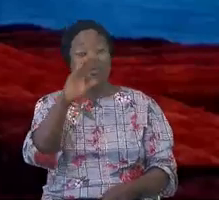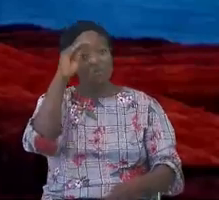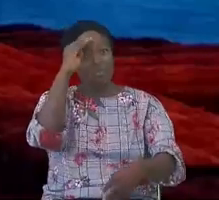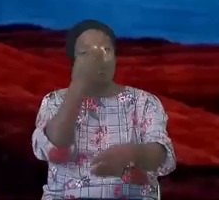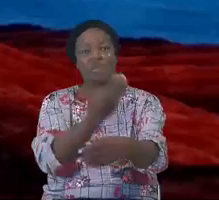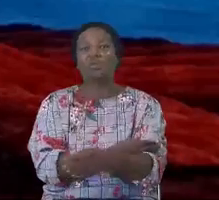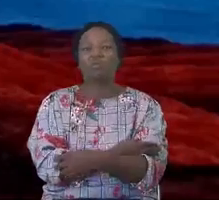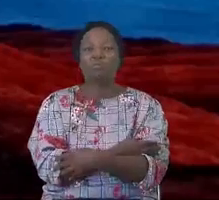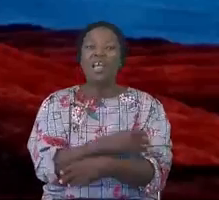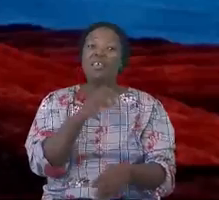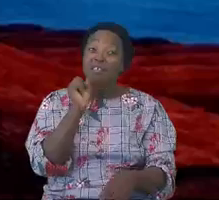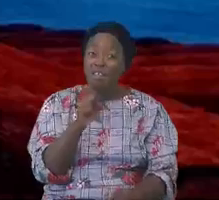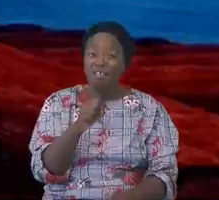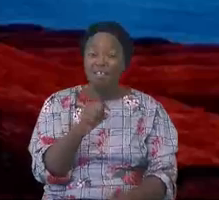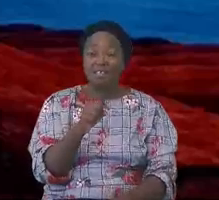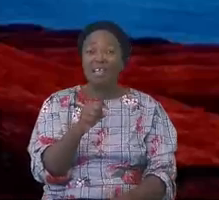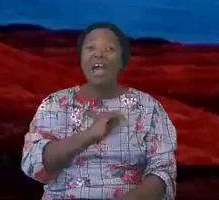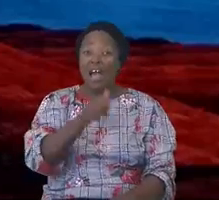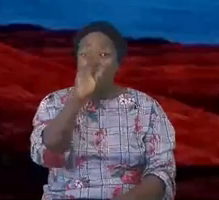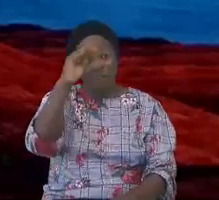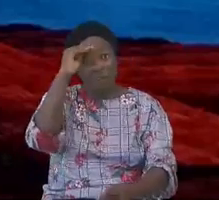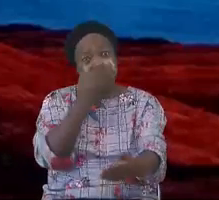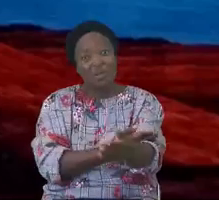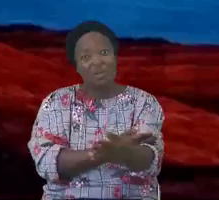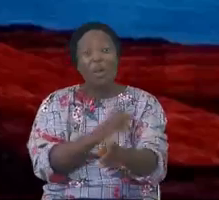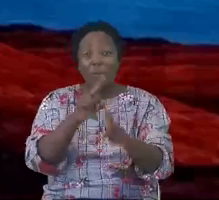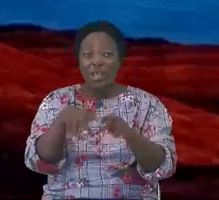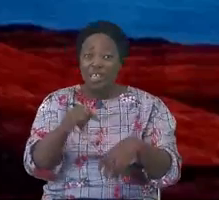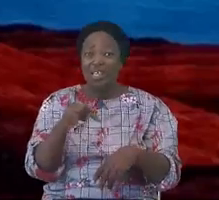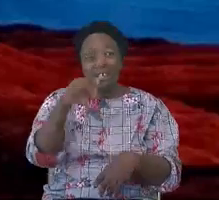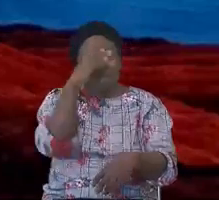« Femme, voilà ton fils.